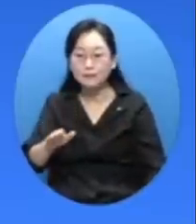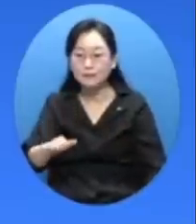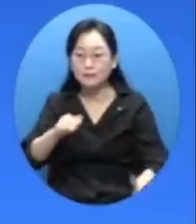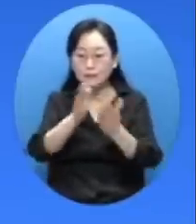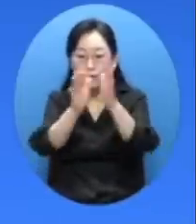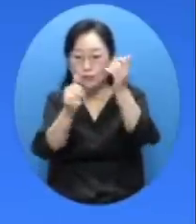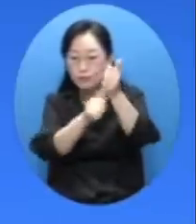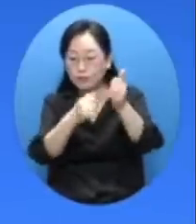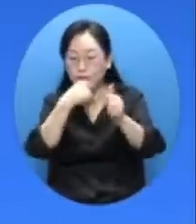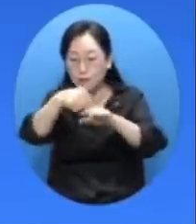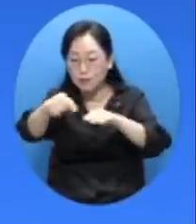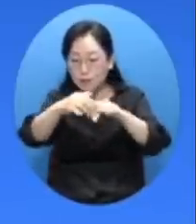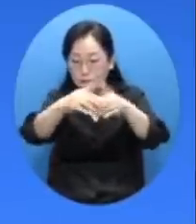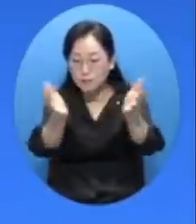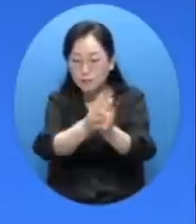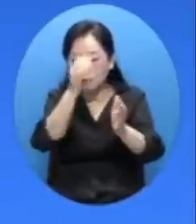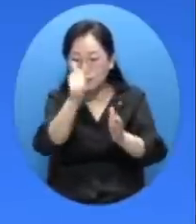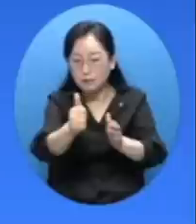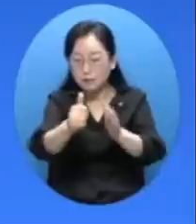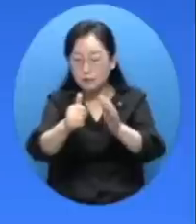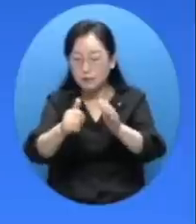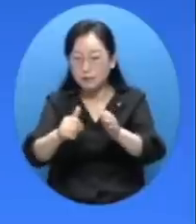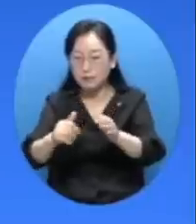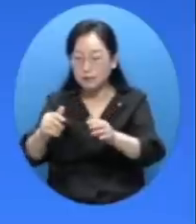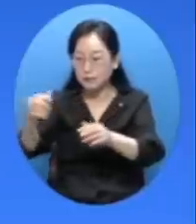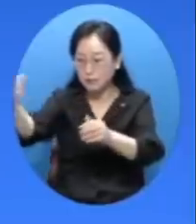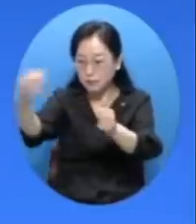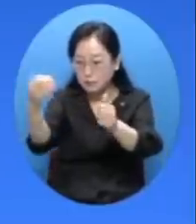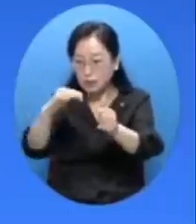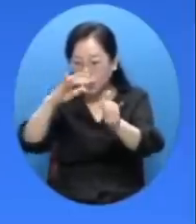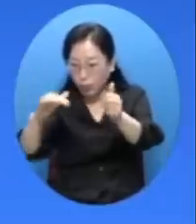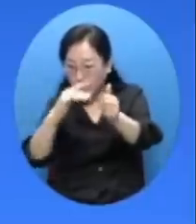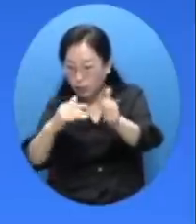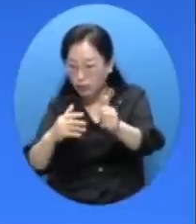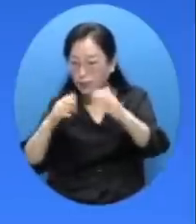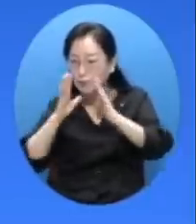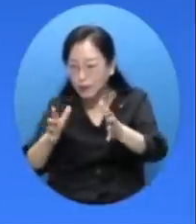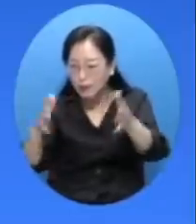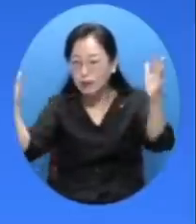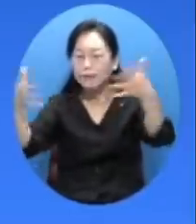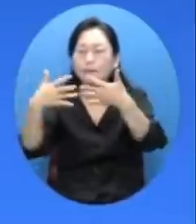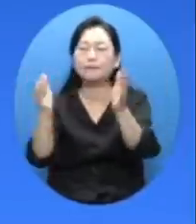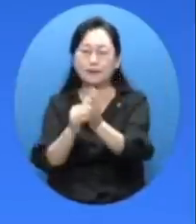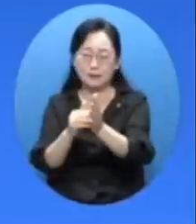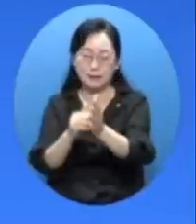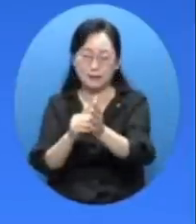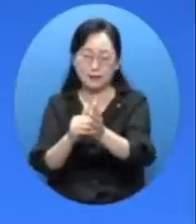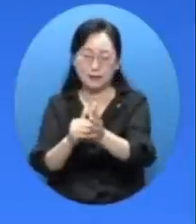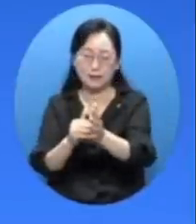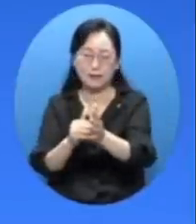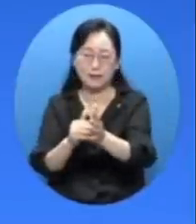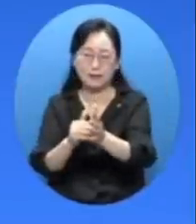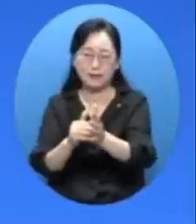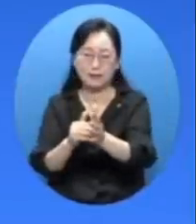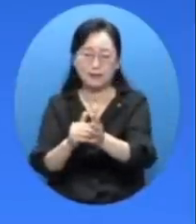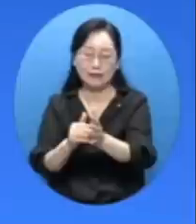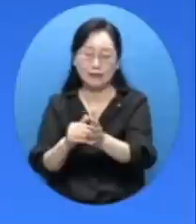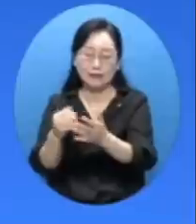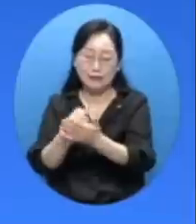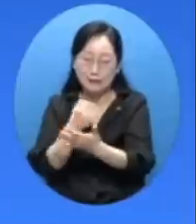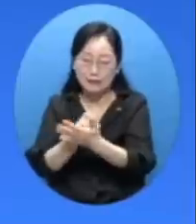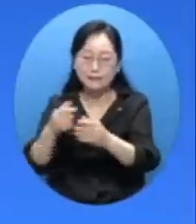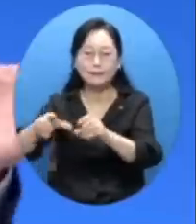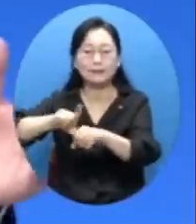여호수아와 족장들이 그들의 말에 속아서 그들의 모습을 보고 계약을 맺어버리기 때문에 그들은 손을 댈 수 없게